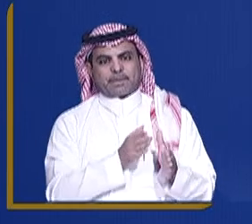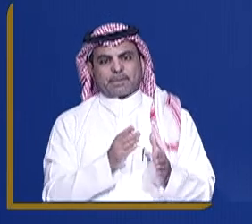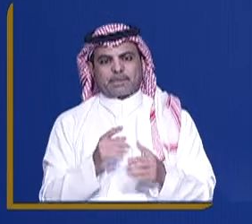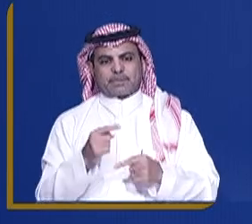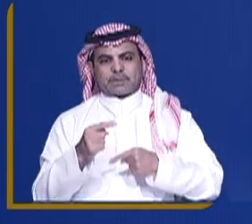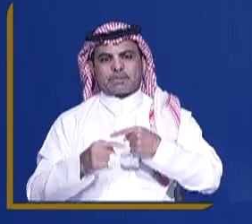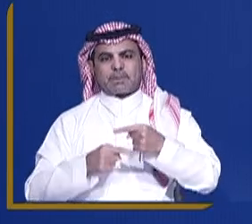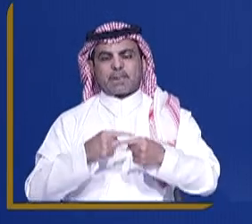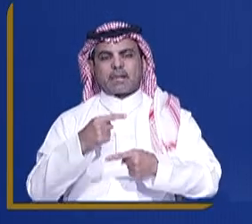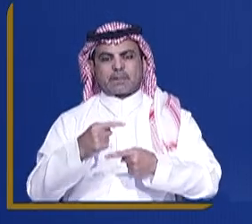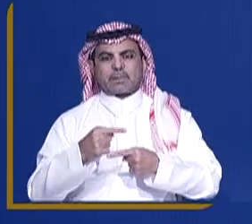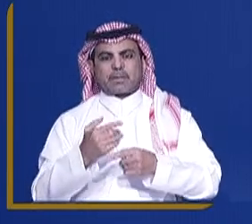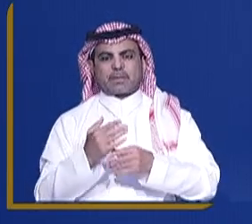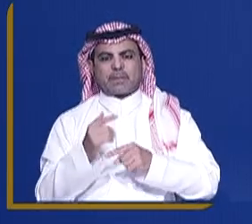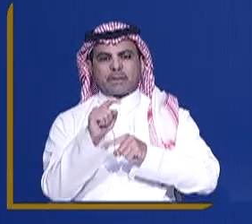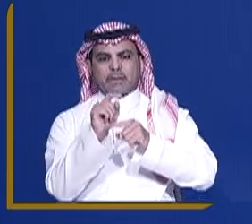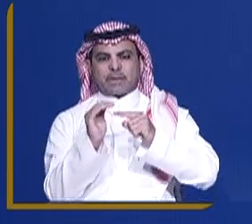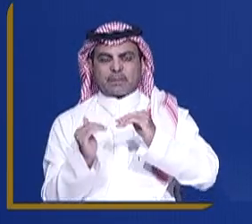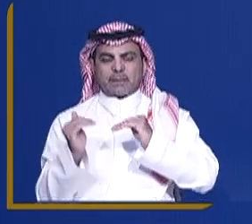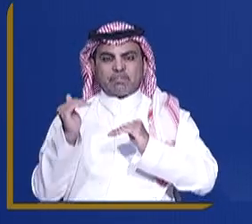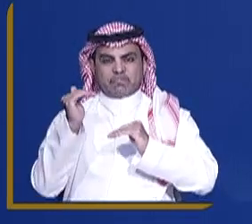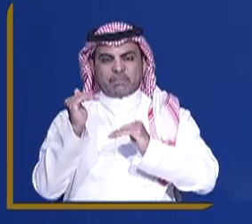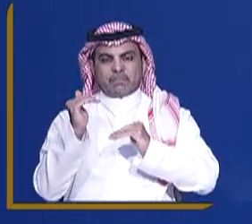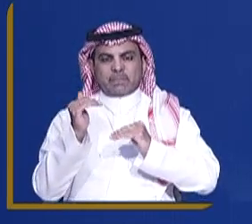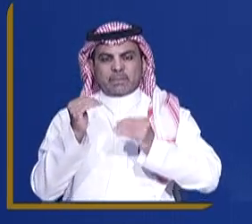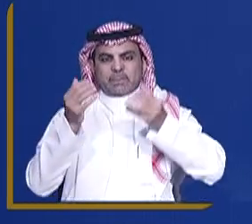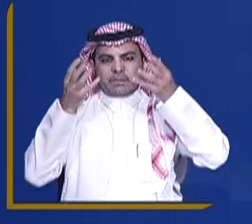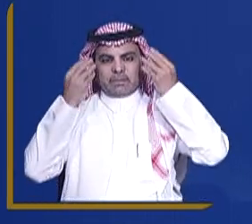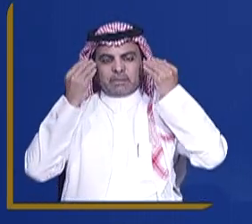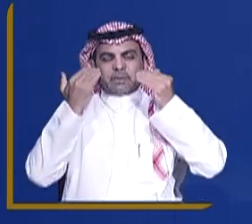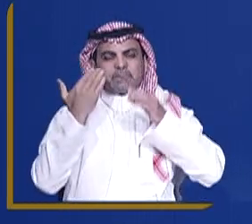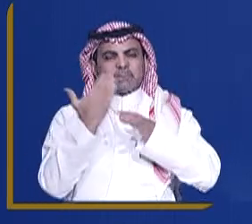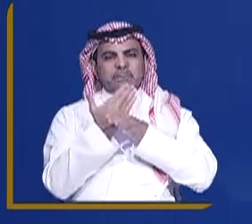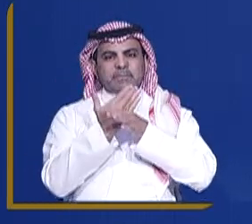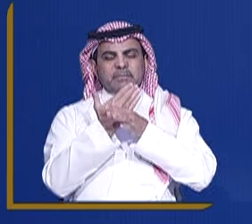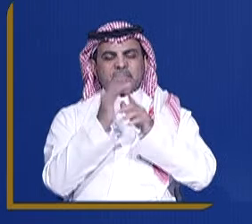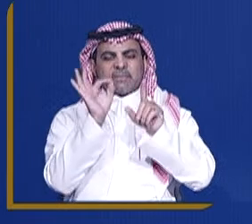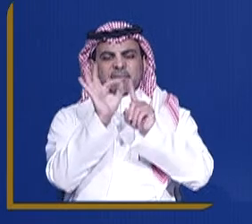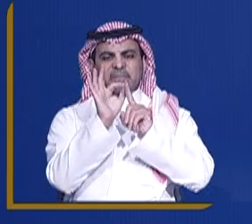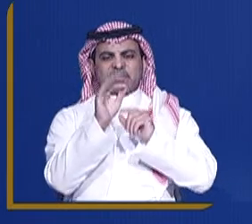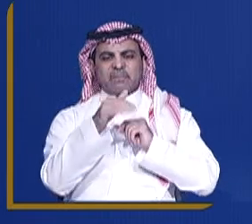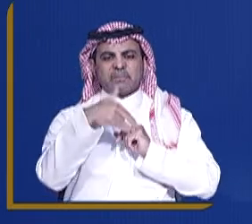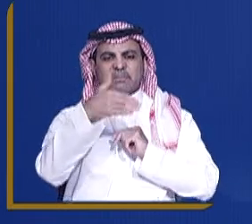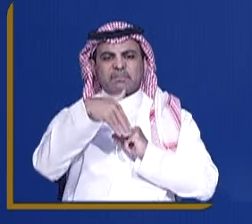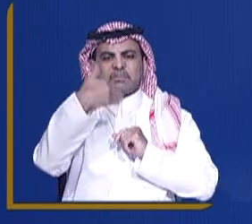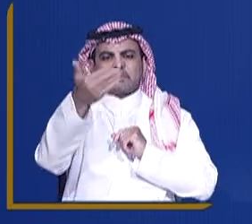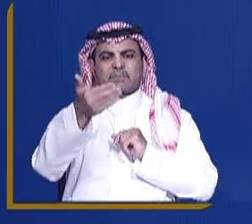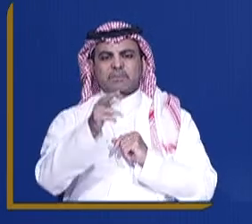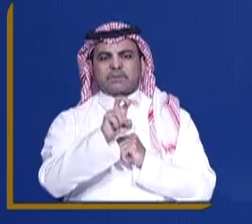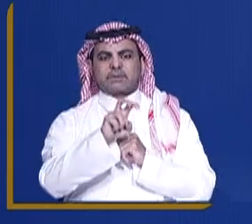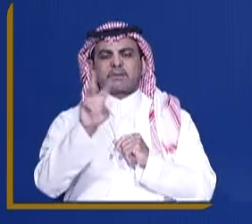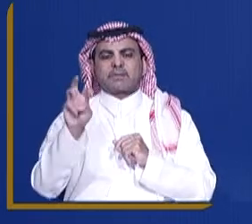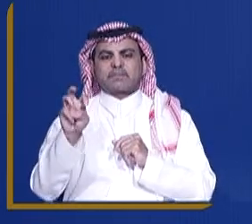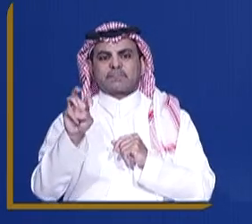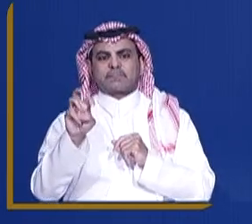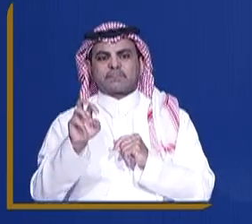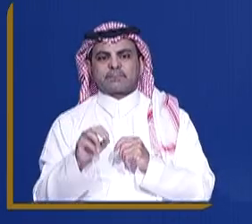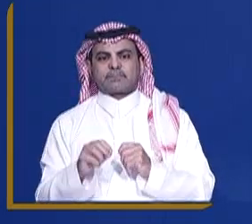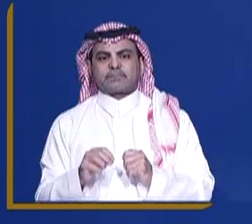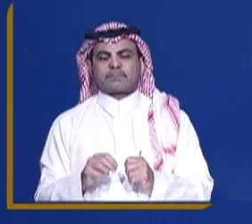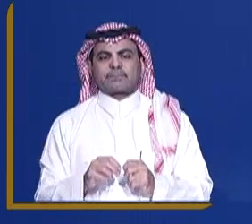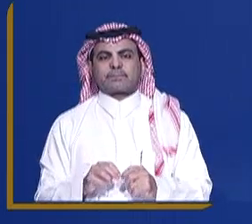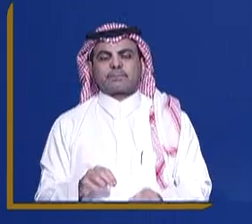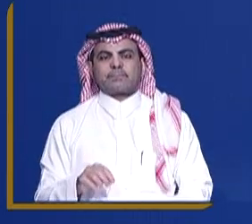الاستمرار برفع كفاءة المخرجات طبعا مما توائم مع التطلعات المستقبلية ورؤية المملكة